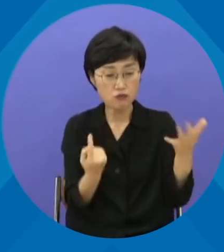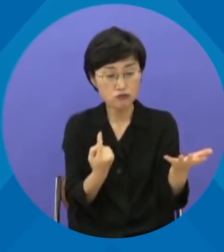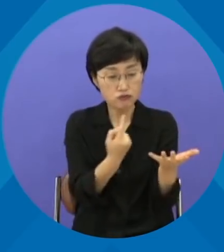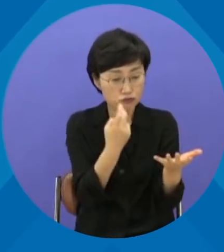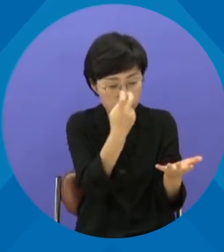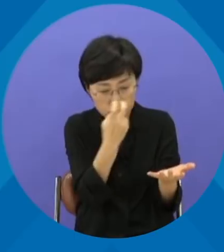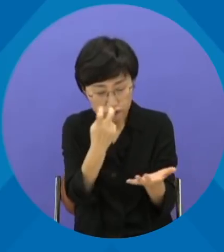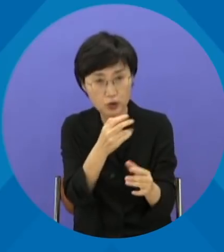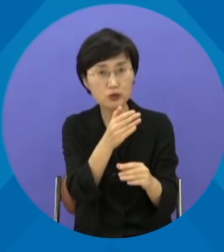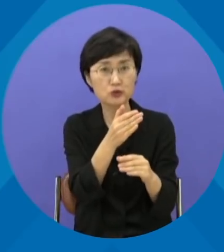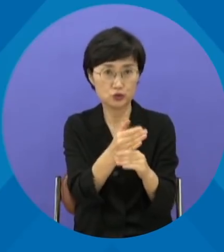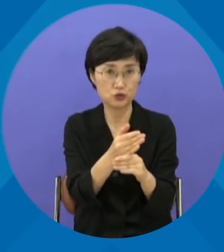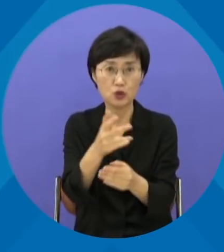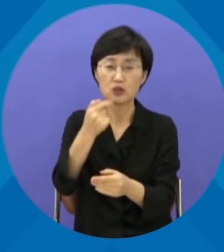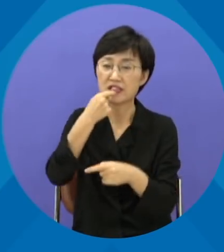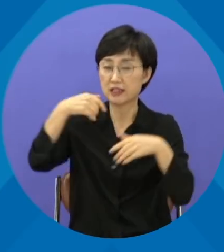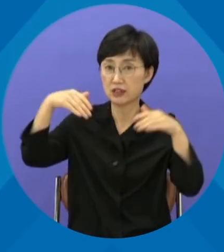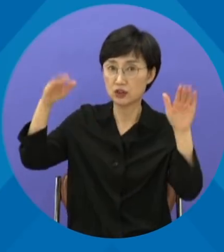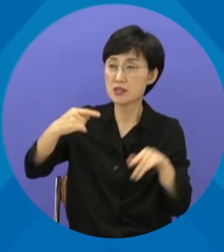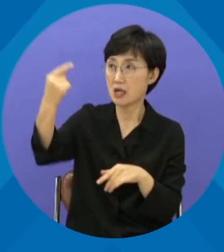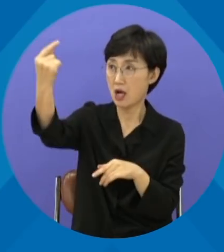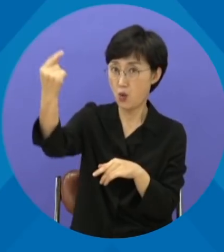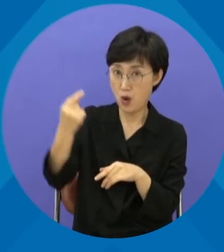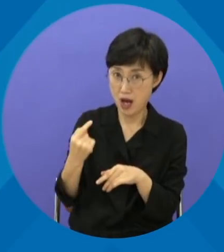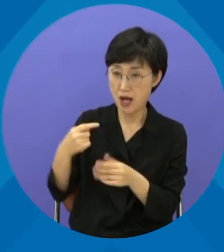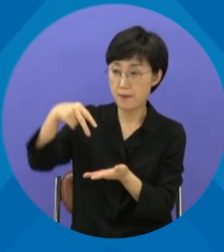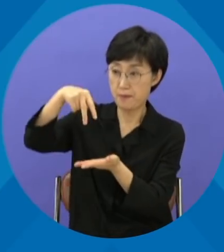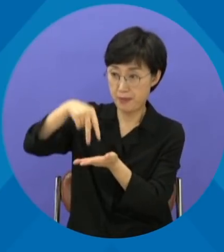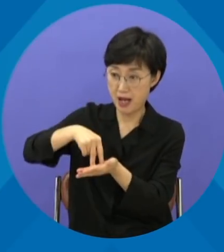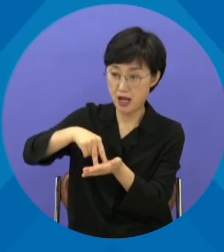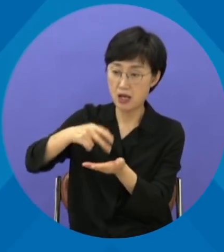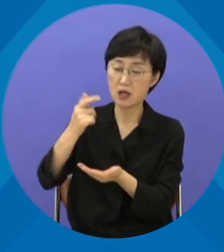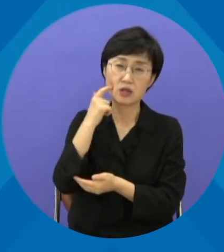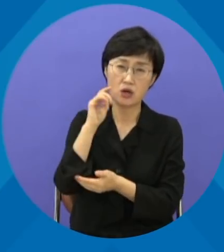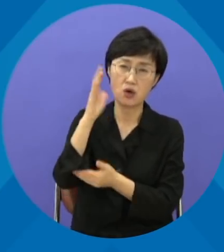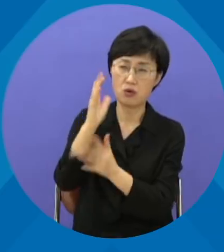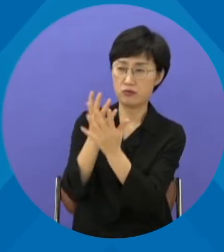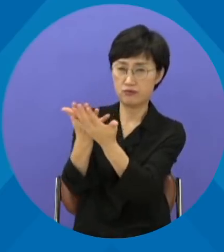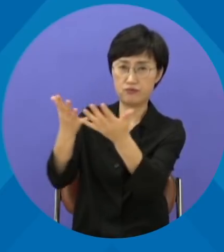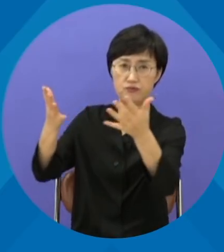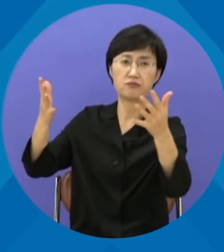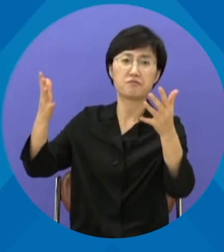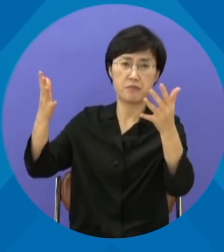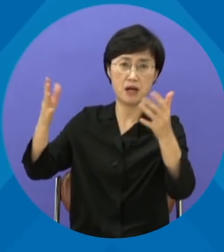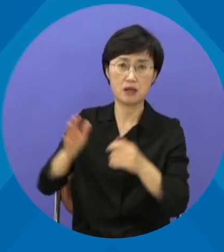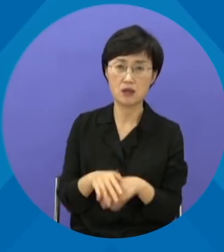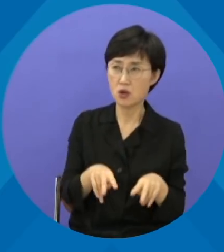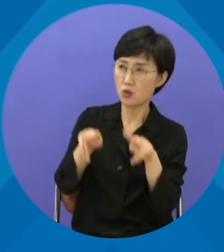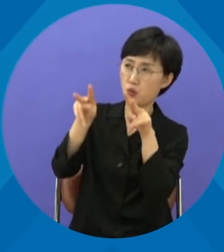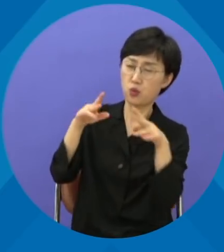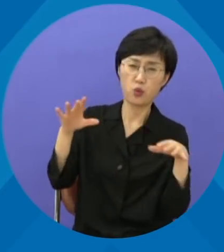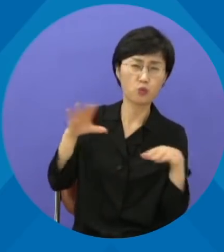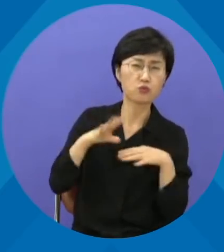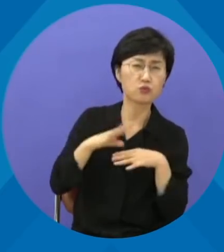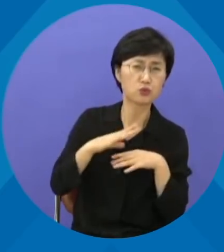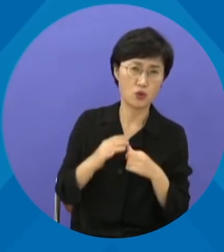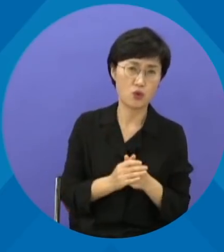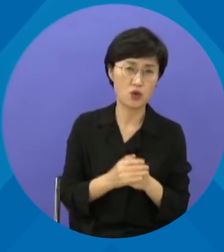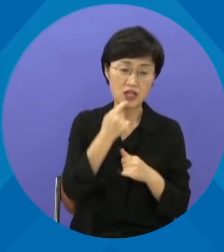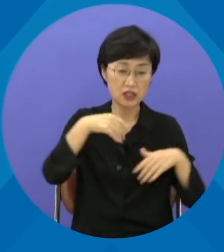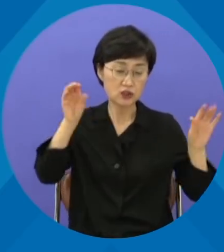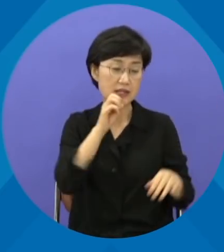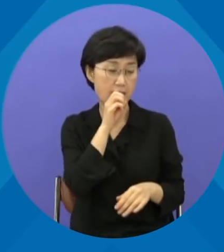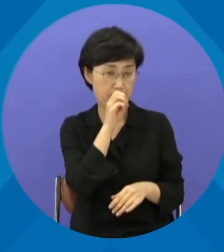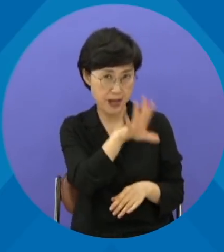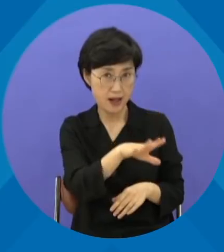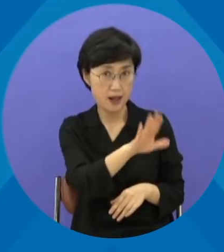지키더니 주의 사자가 곁에 서고 주의 영광이 그들을 두루 비추매 크게 무서워하는지라.